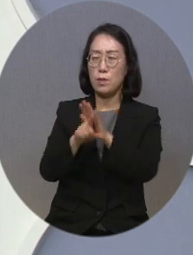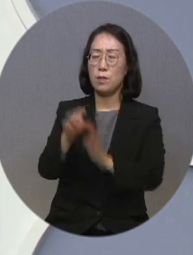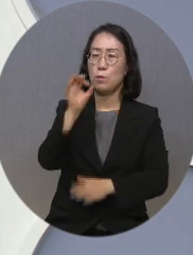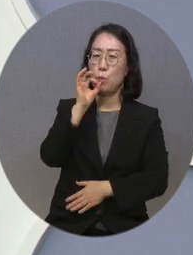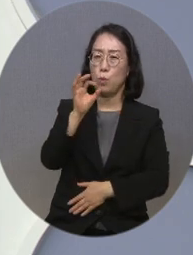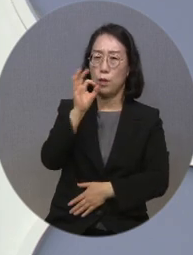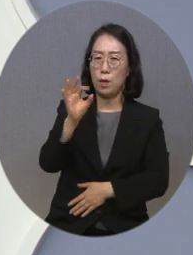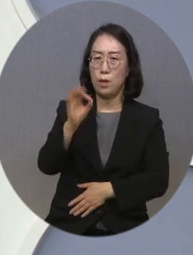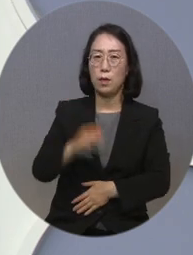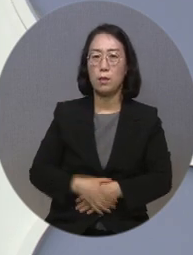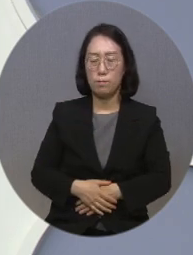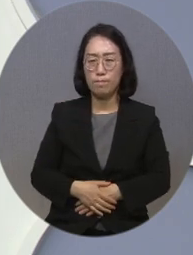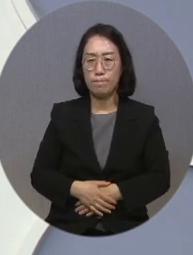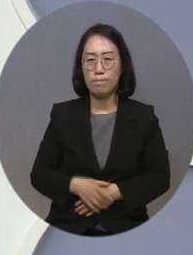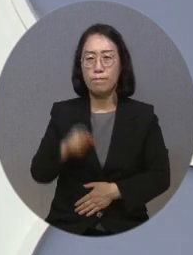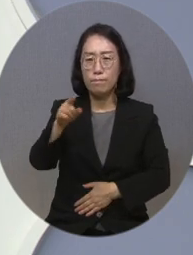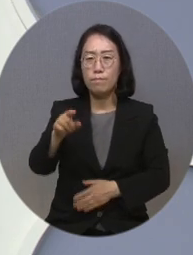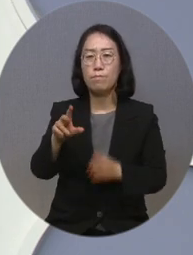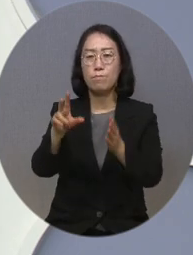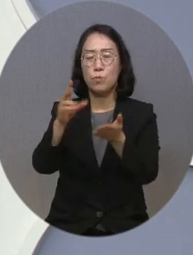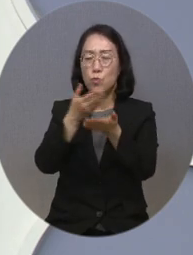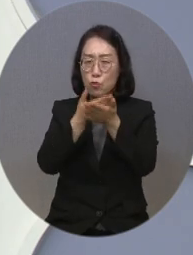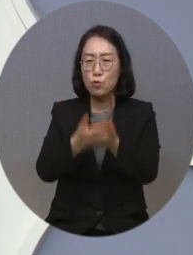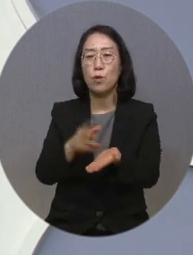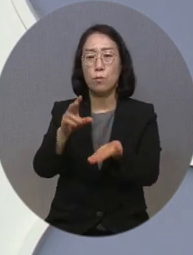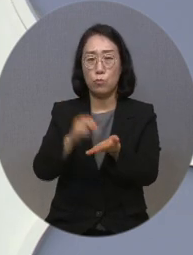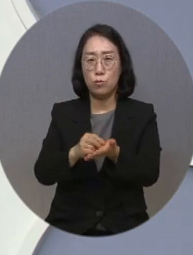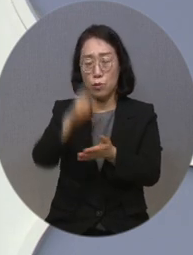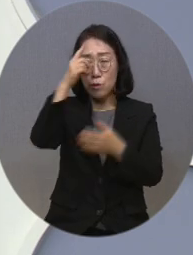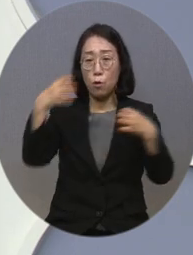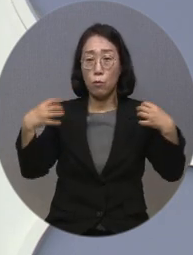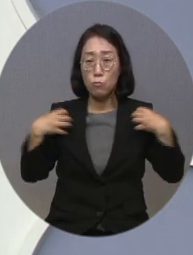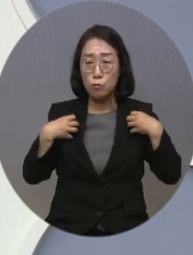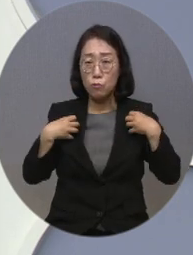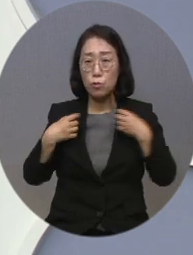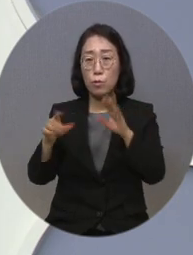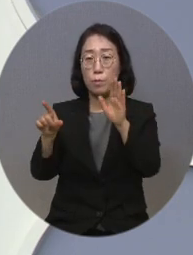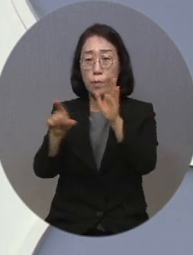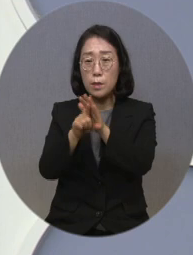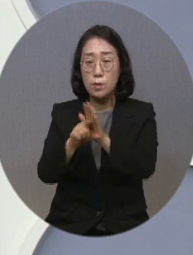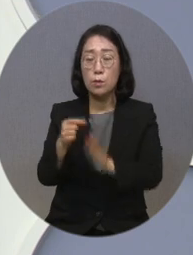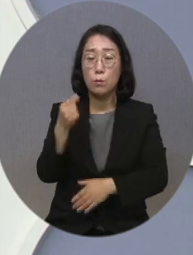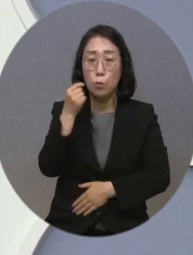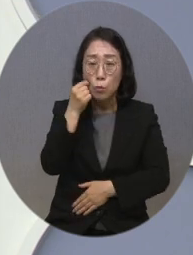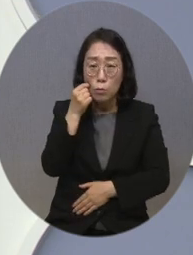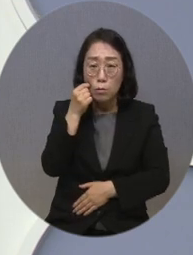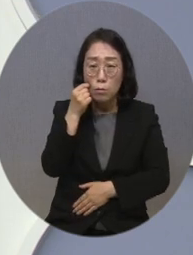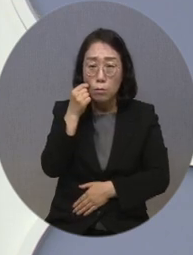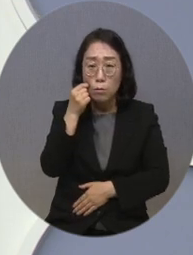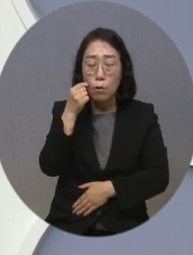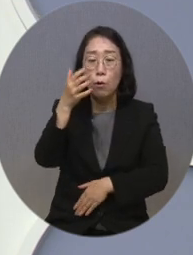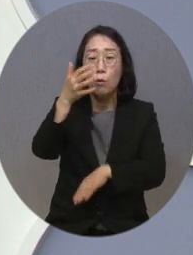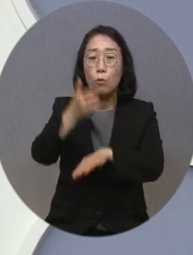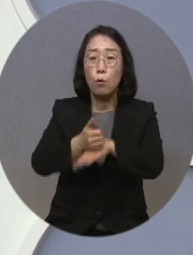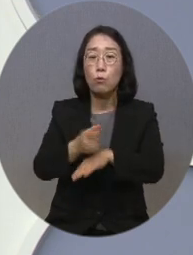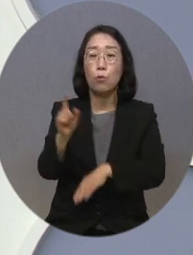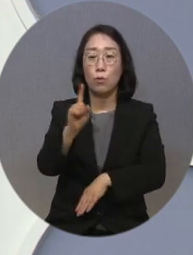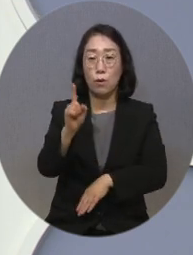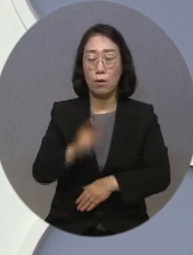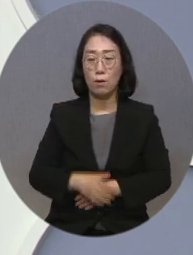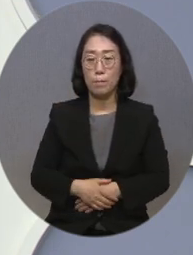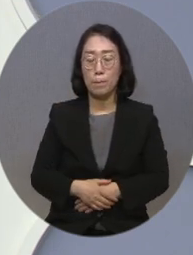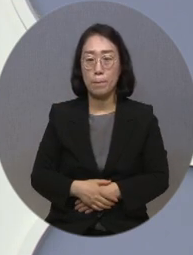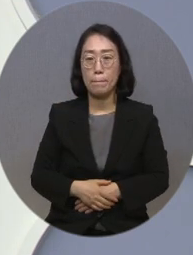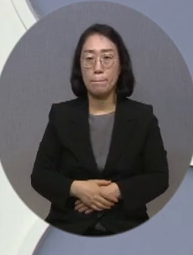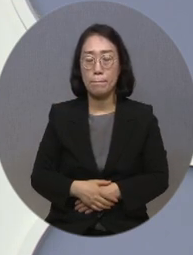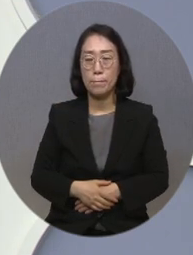그게 굉장히 참 중요한 문제입니다. 예. 국민이 정부를 안 믿으면 그 정부가 뭐 어떻게 존재할 수 있겠습니까? 예, 예.